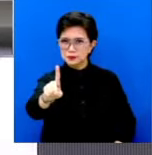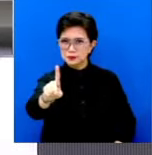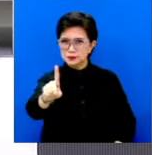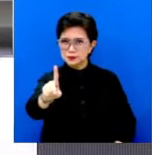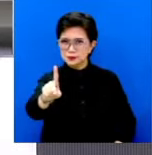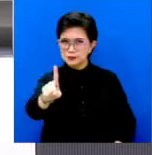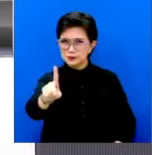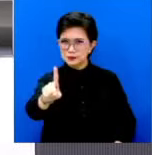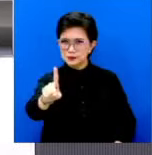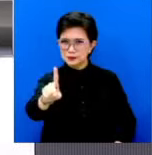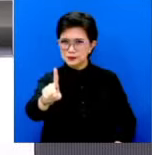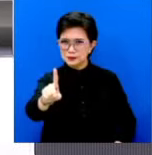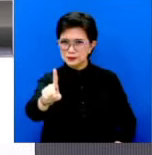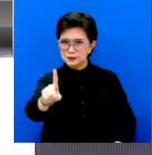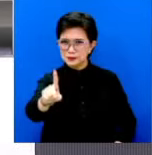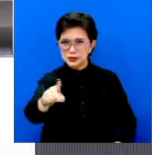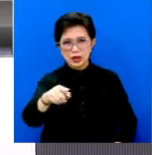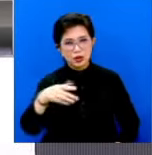Although